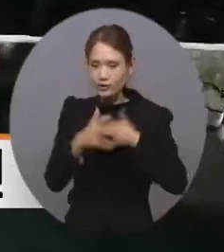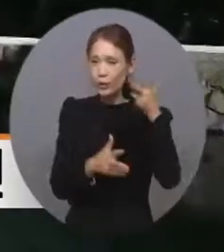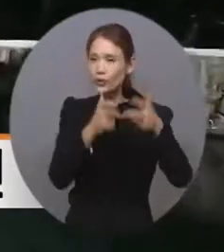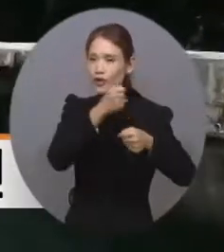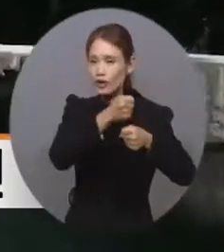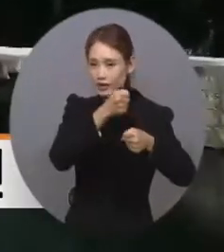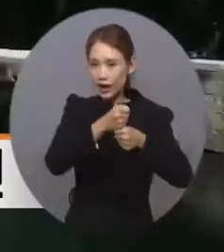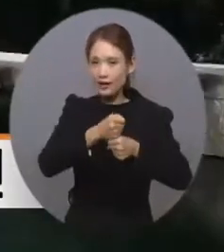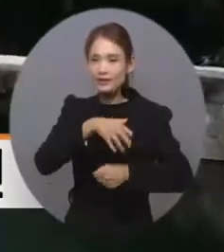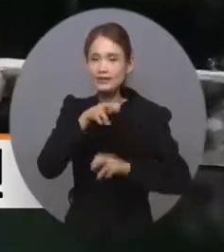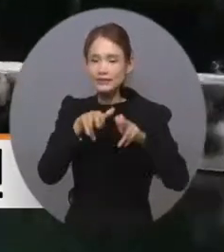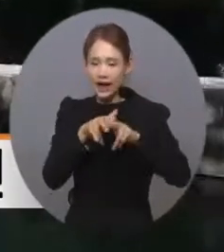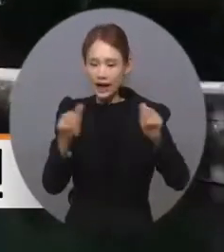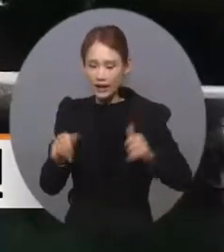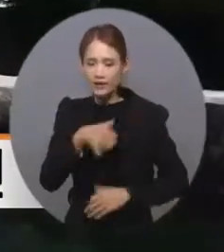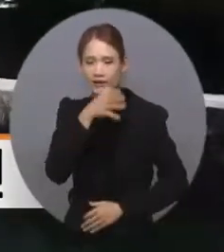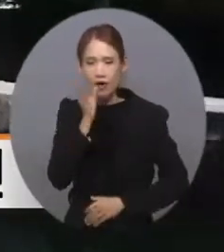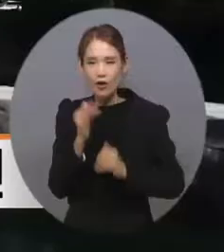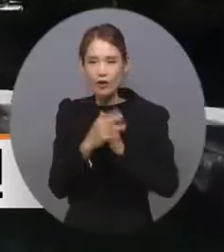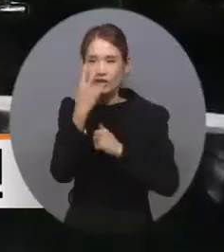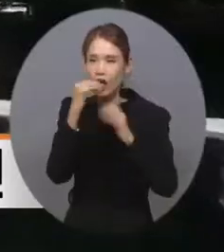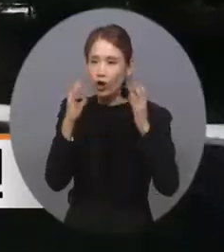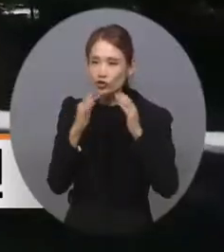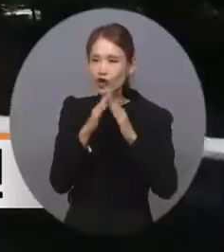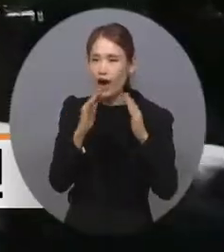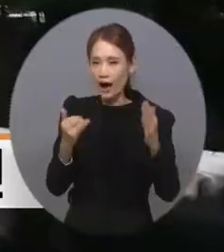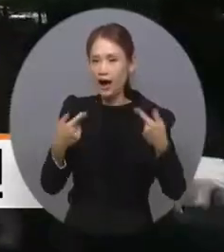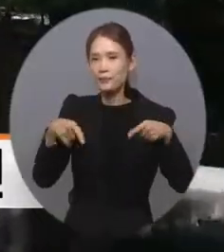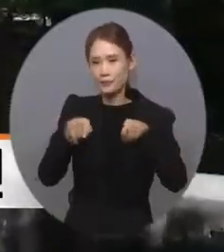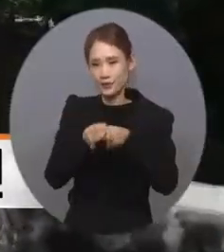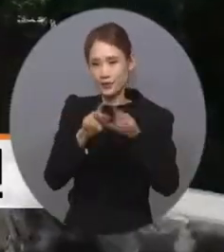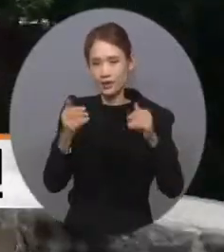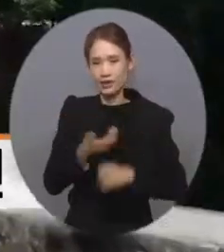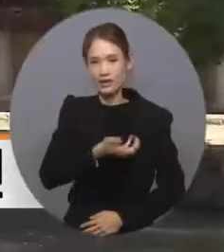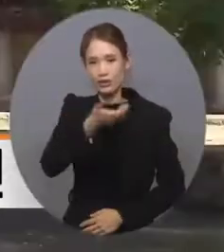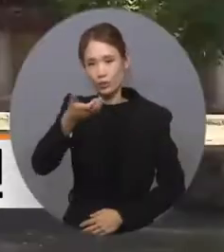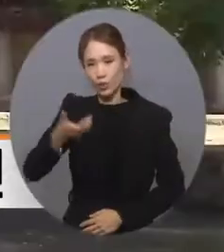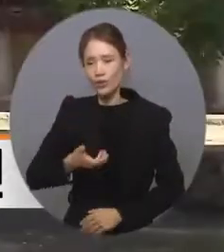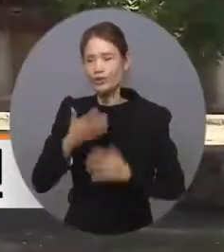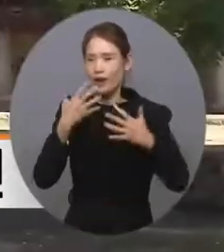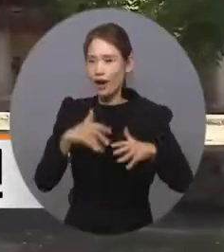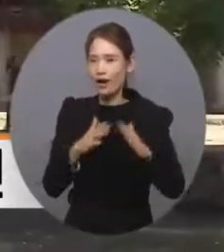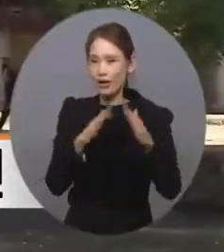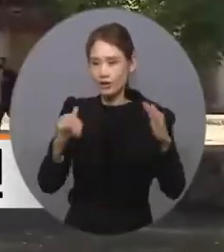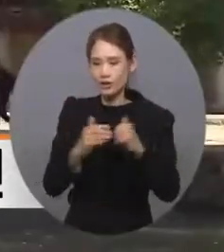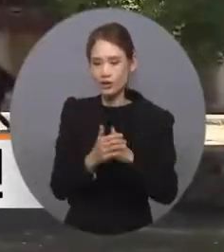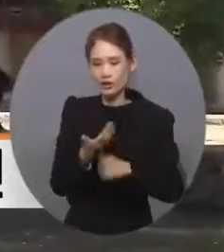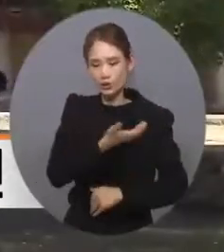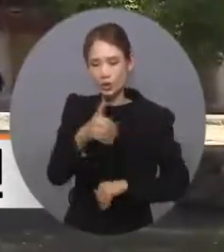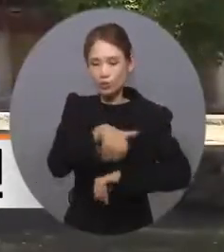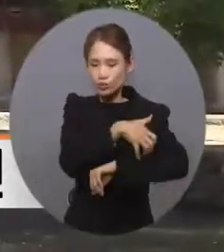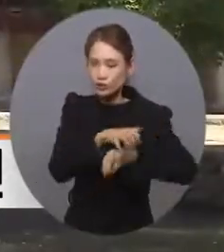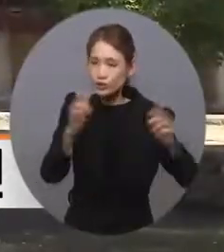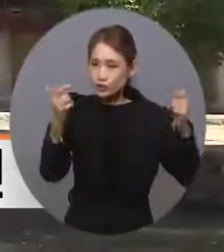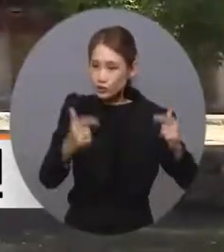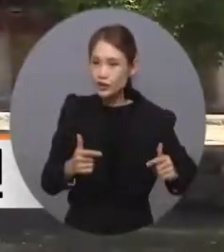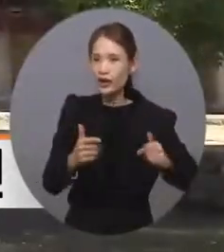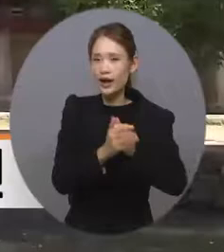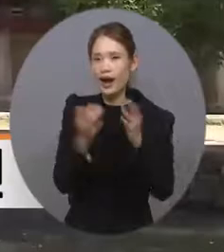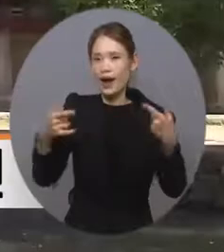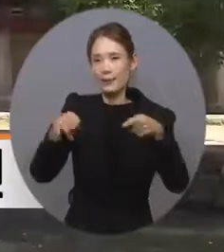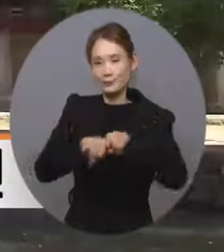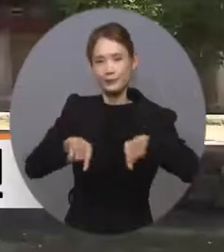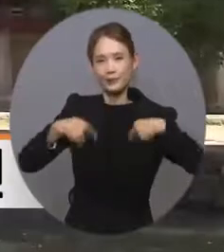고령자 영 유아 동반 가족 등 이동 취약계층의 관광지 4 이동 불편을 해소하고 모두가